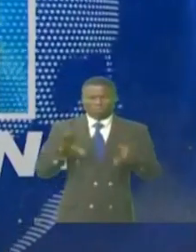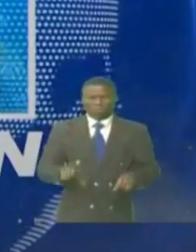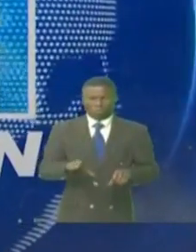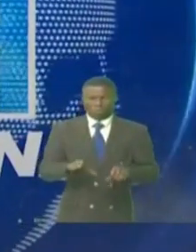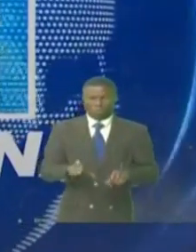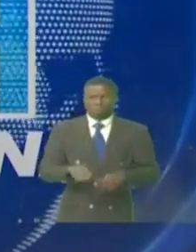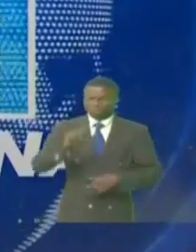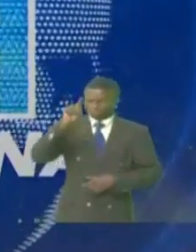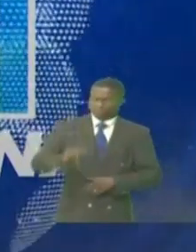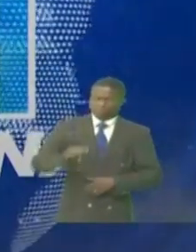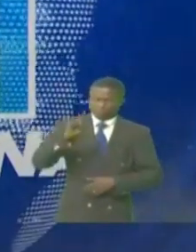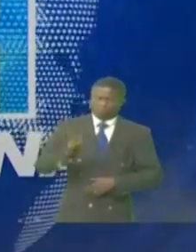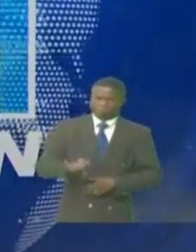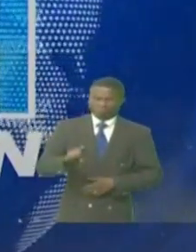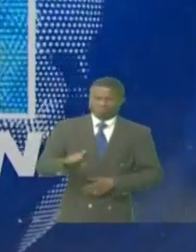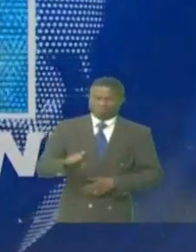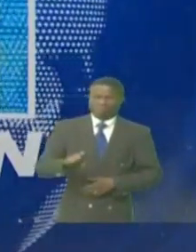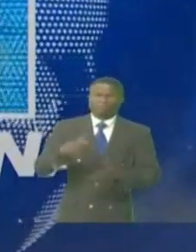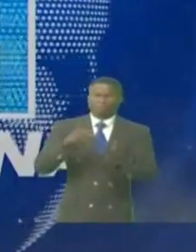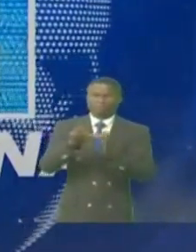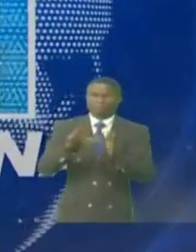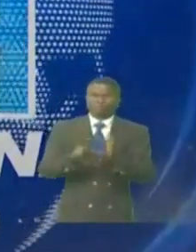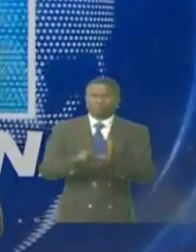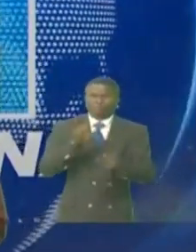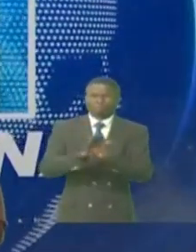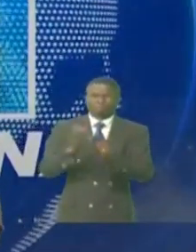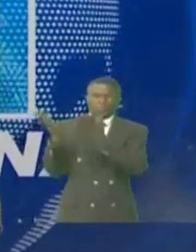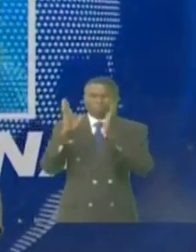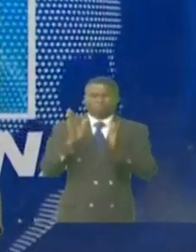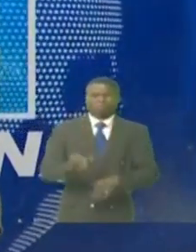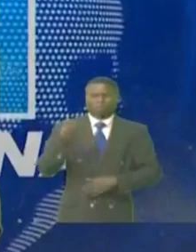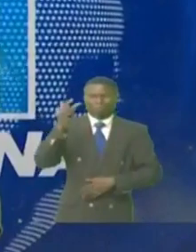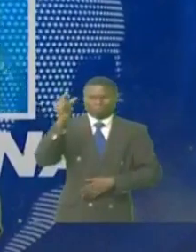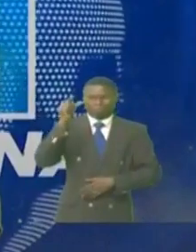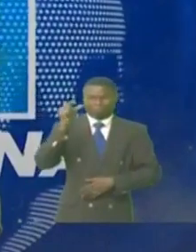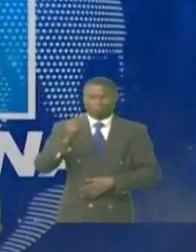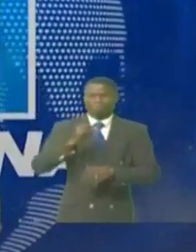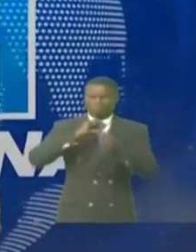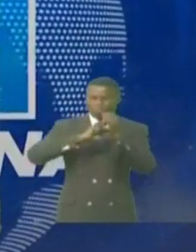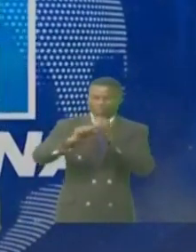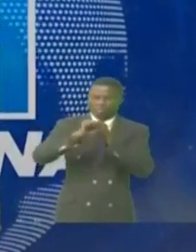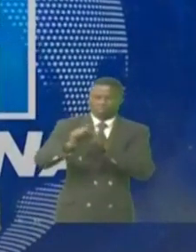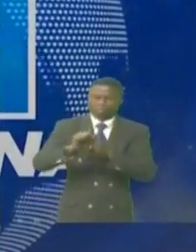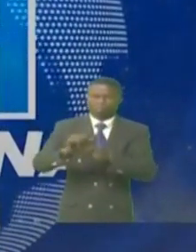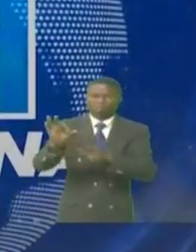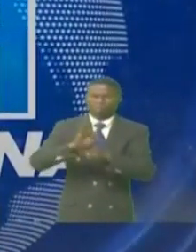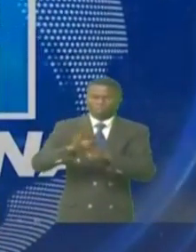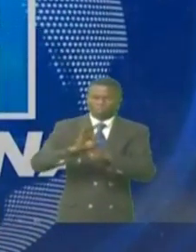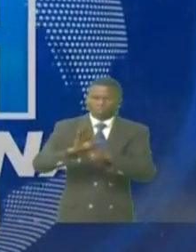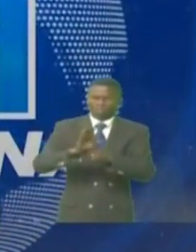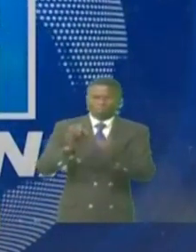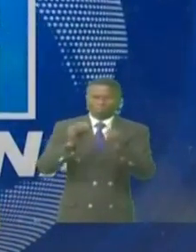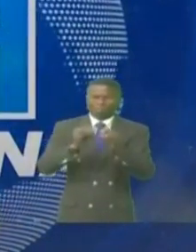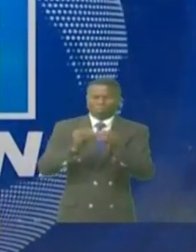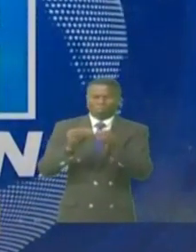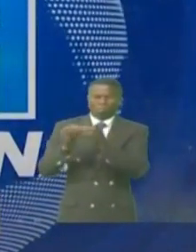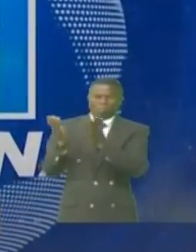une obligation légale. Plusieurs opérateurs miniers ont été sensibilisés à ce sujet lors de la rencontre